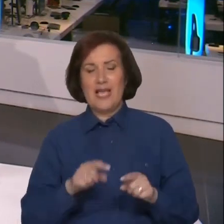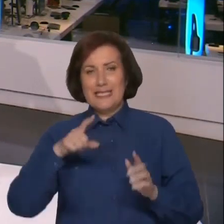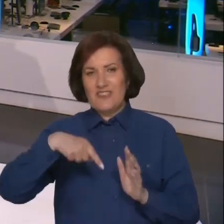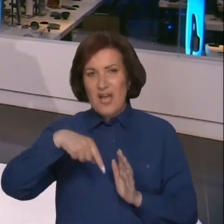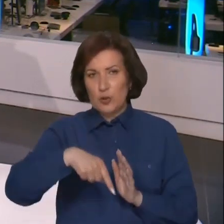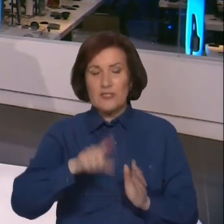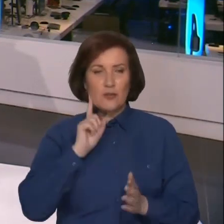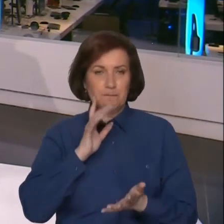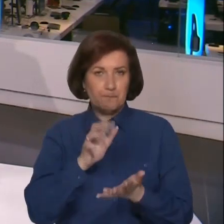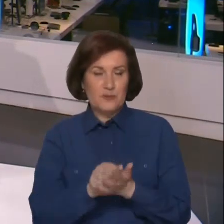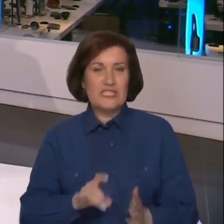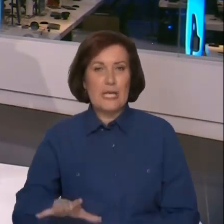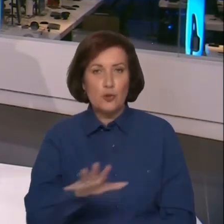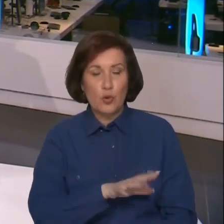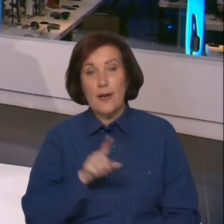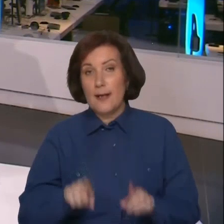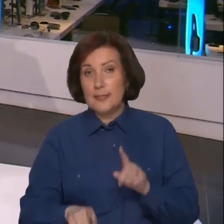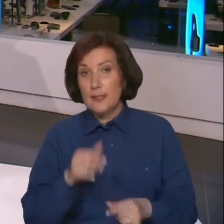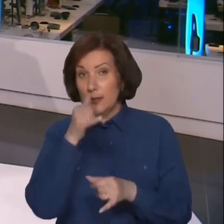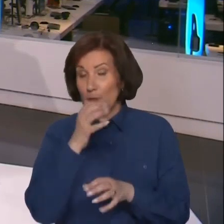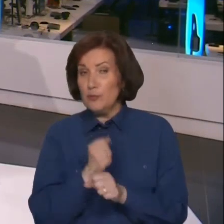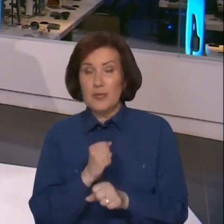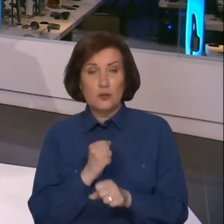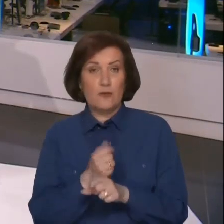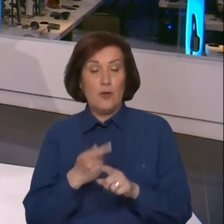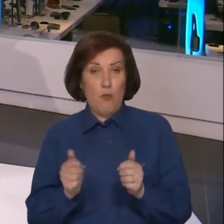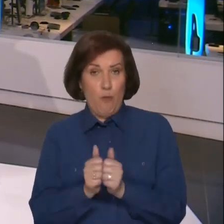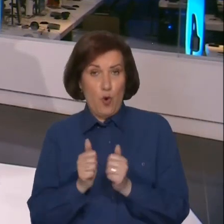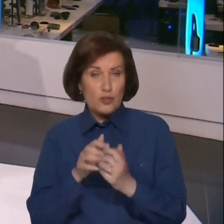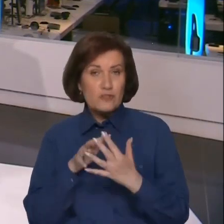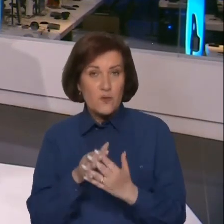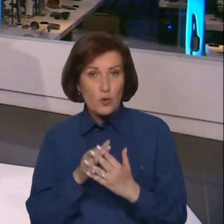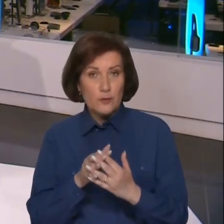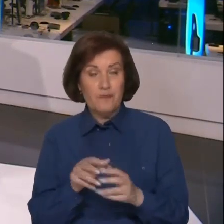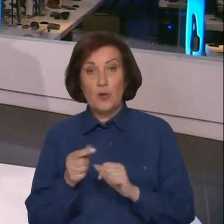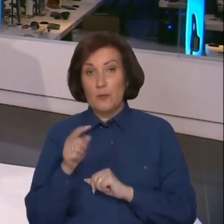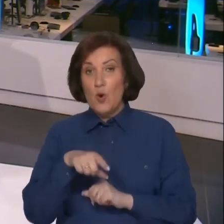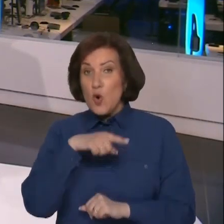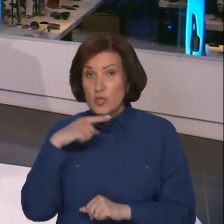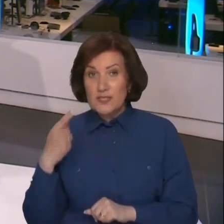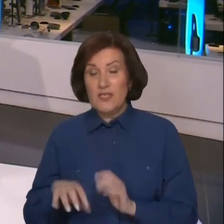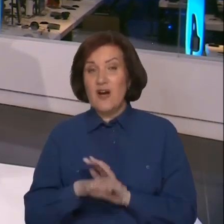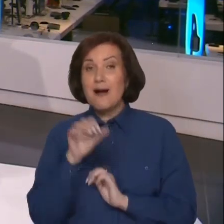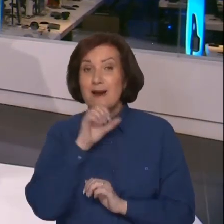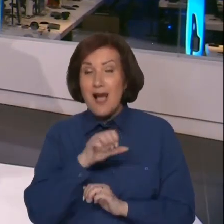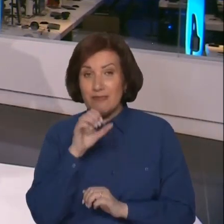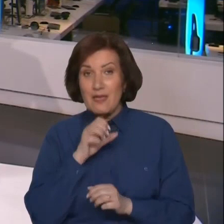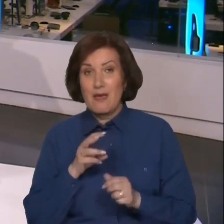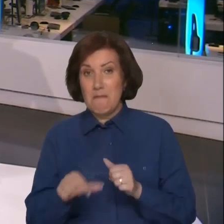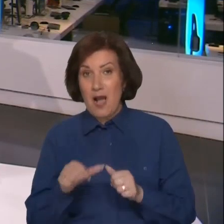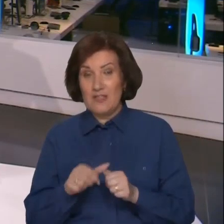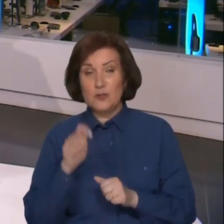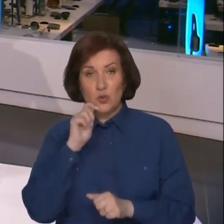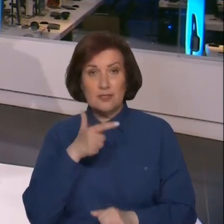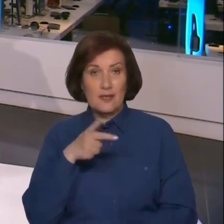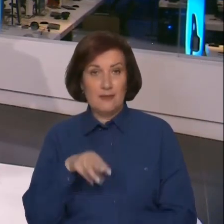свердловини на тимчасово окупованих територіях, а деякі не можуть працювати, бо поруч із фронтом. Окрім того, Росія краде паливо з української ГТС.